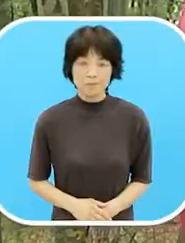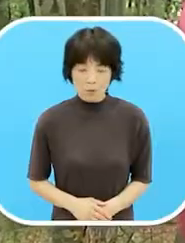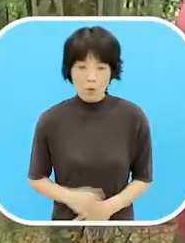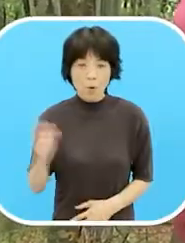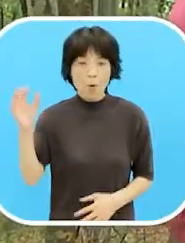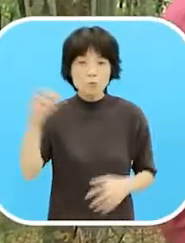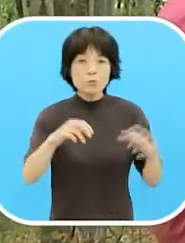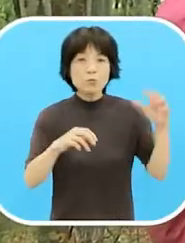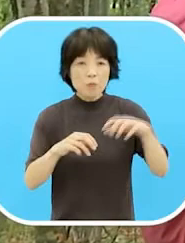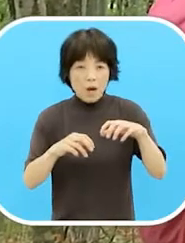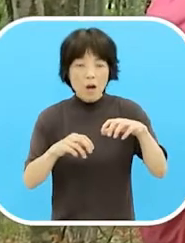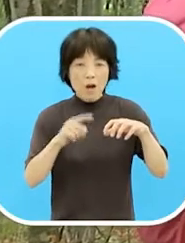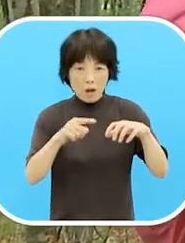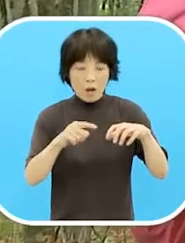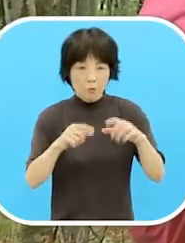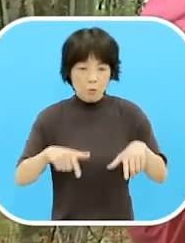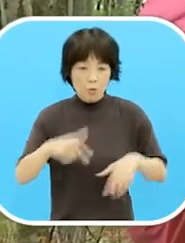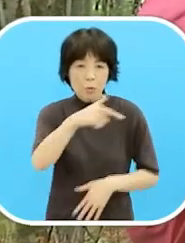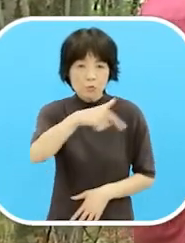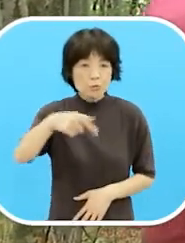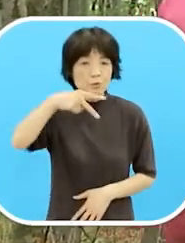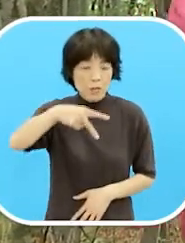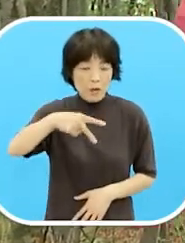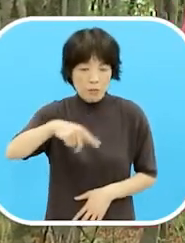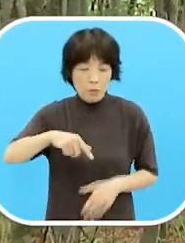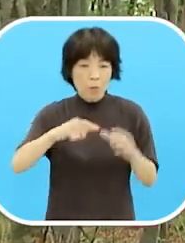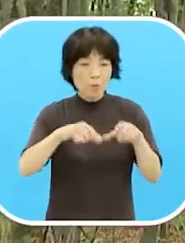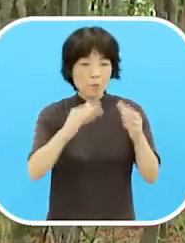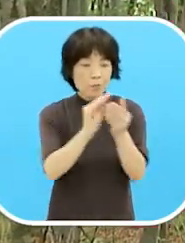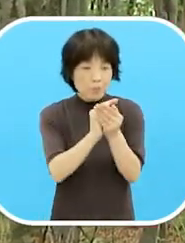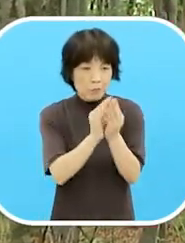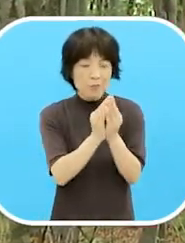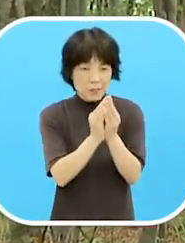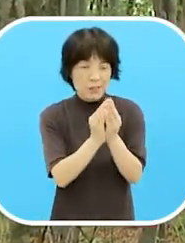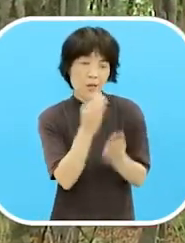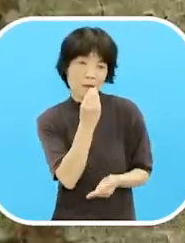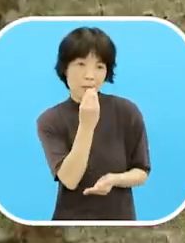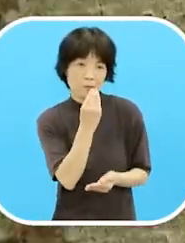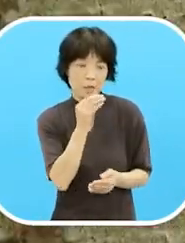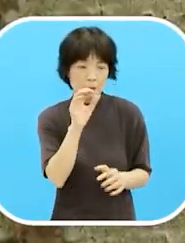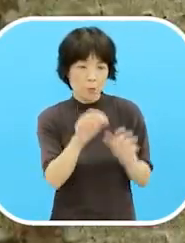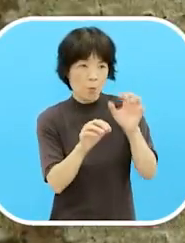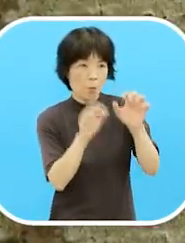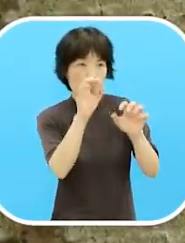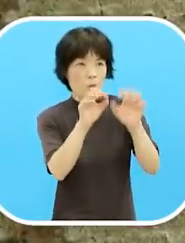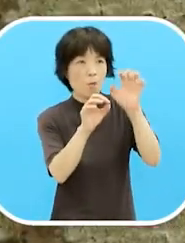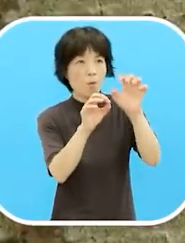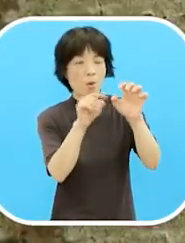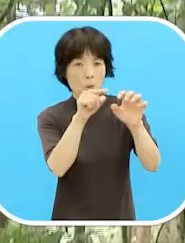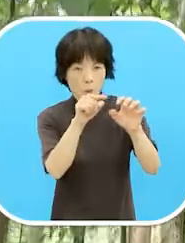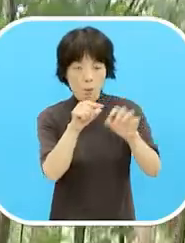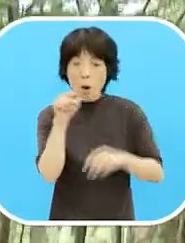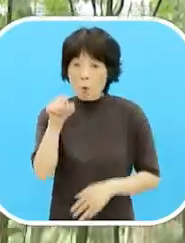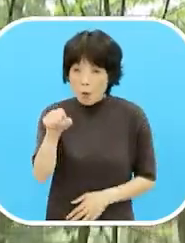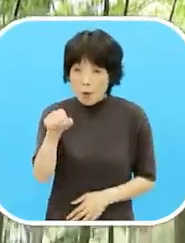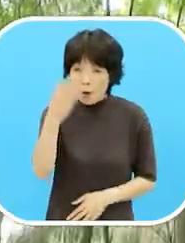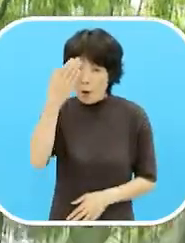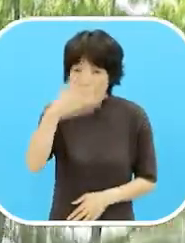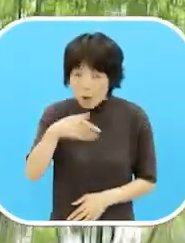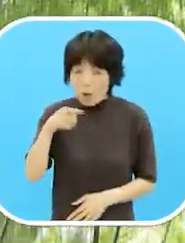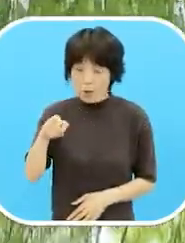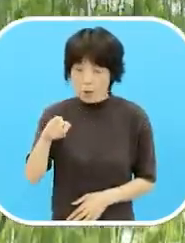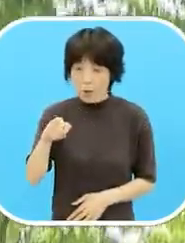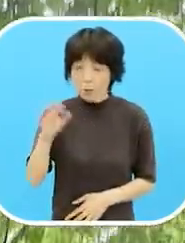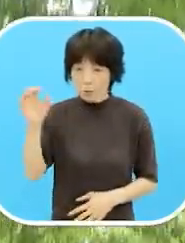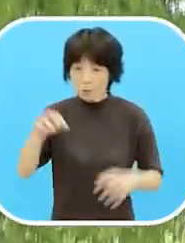クマがね、 はいはい、 ブナの実を食べるためにね、はいはい、登った跡があるんですよ。 クマが、 はい、 あ、これ 爪跡、 爪